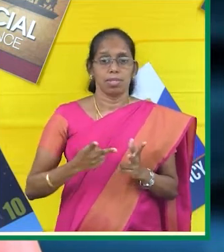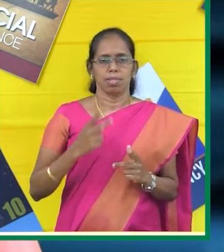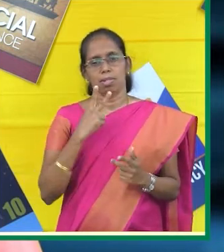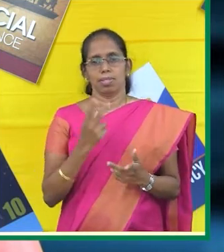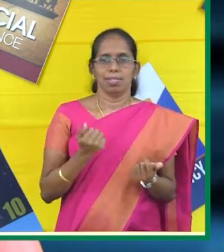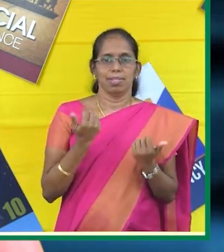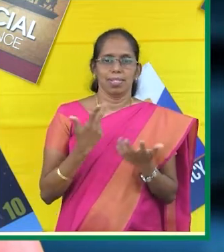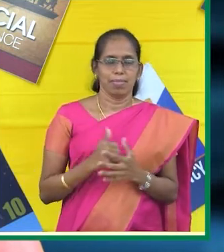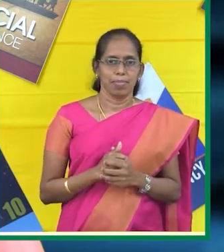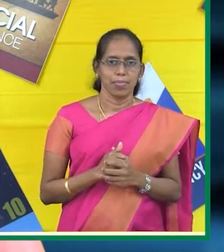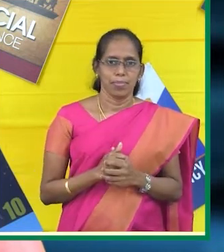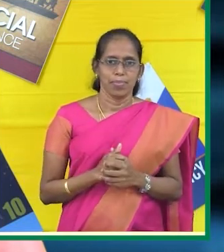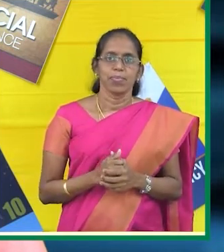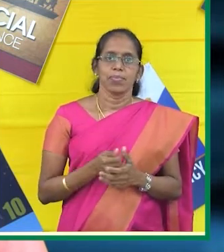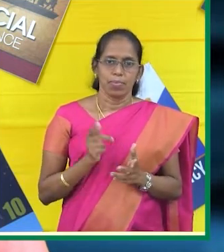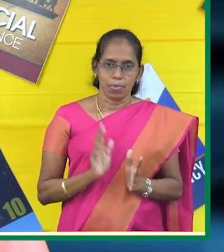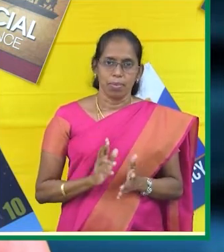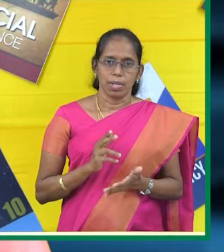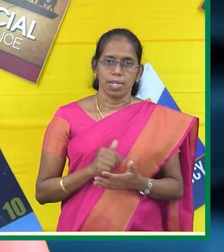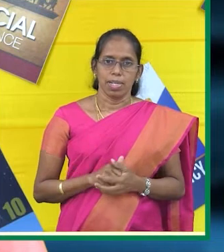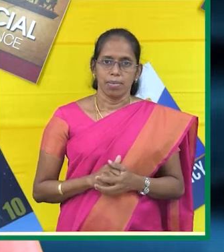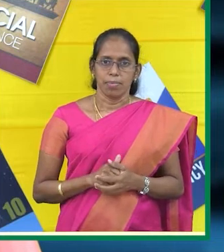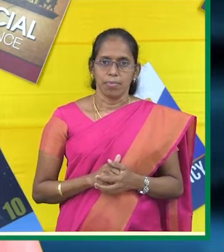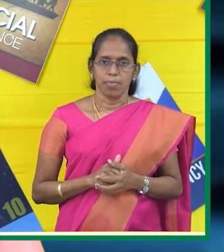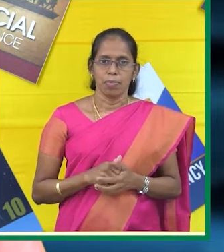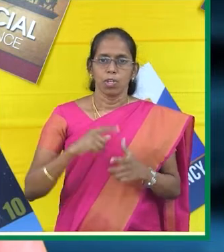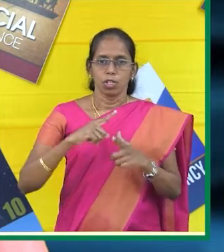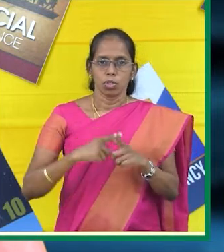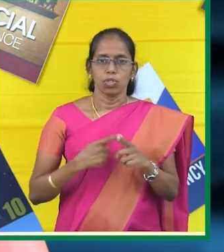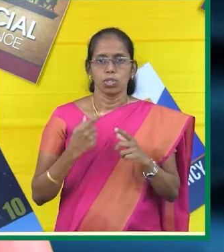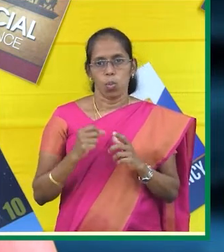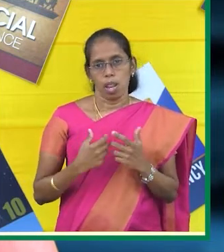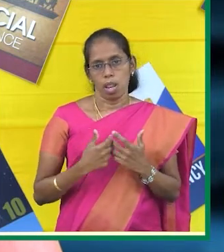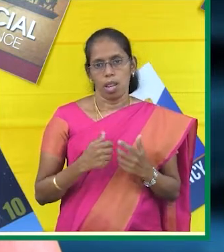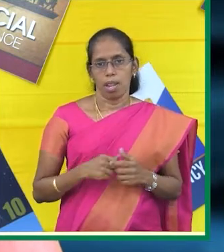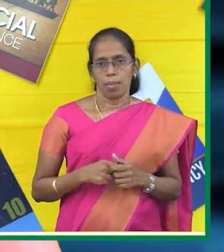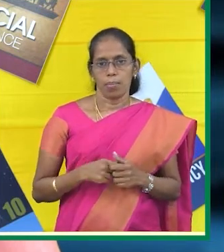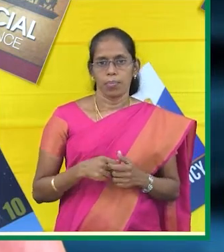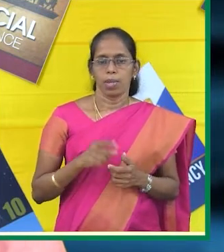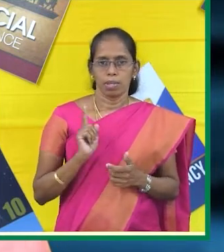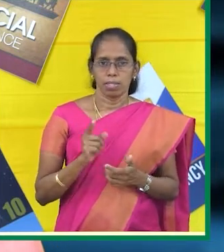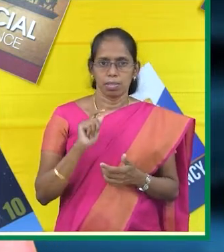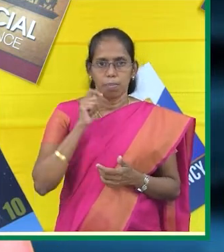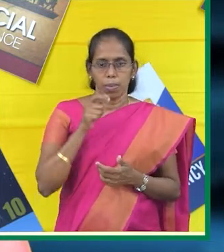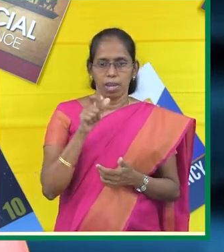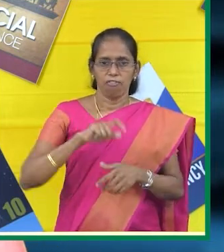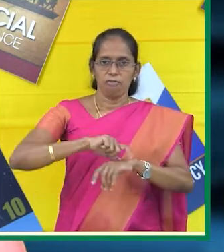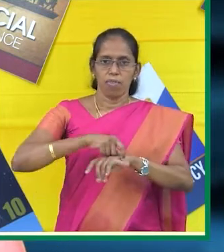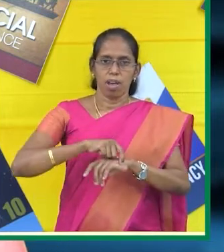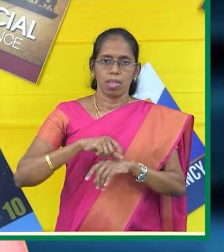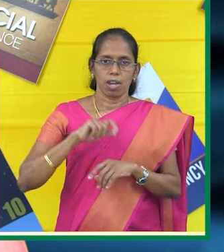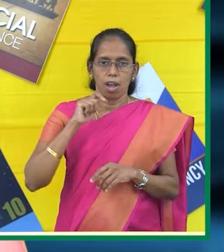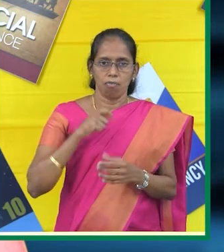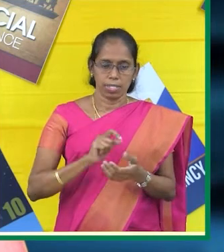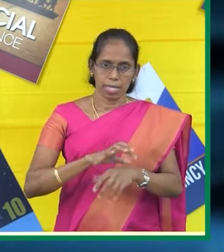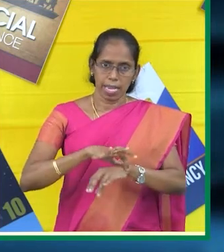நிலை நம்மால் பார்க்க முடிகிறது. அப்படிப்பட்ட நிலையில் தான் ஜூல்ஸ் வர்ன் என்கிறவர் தி ஃபாதர் ஆஃப்